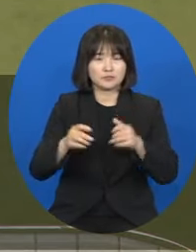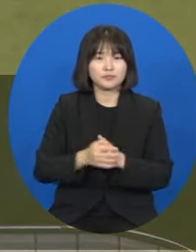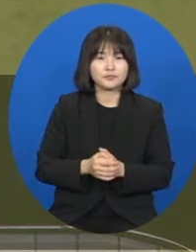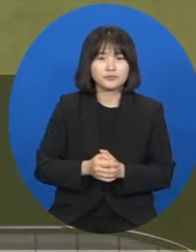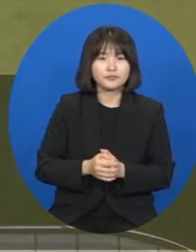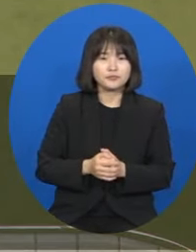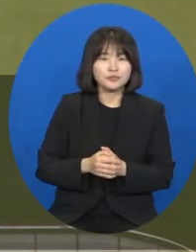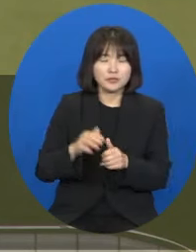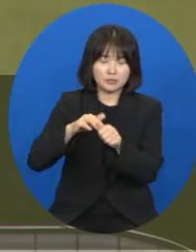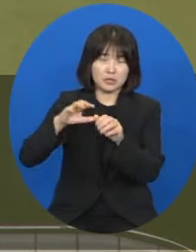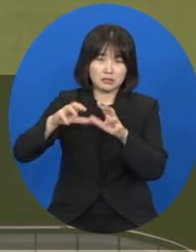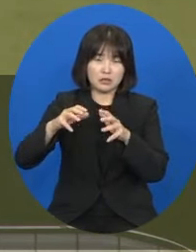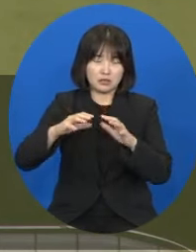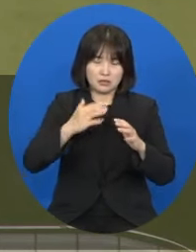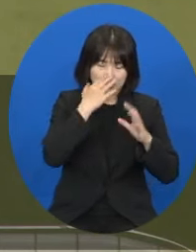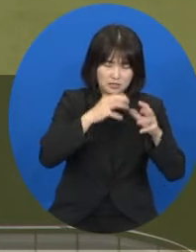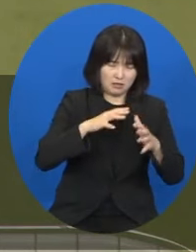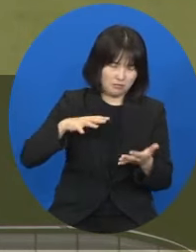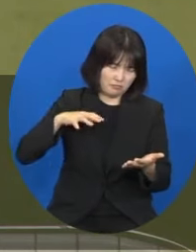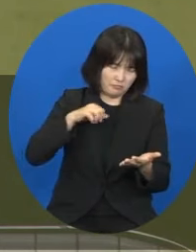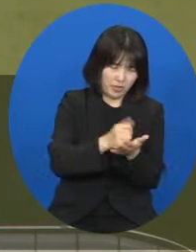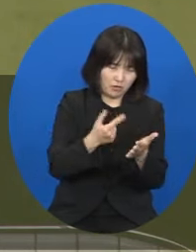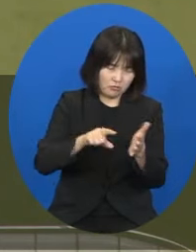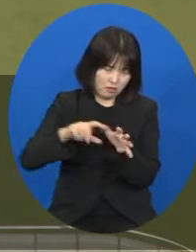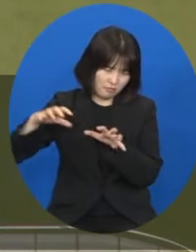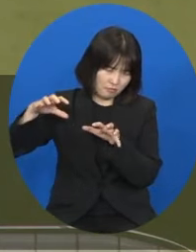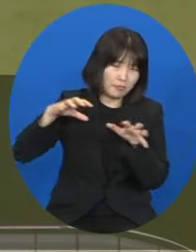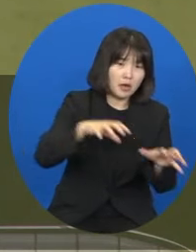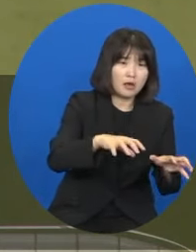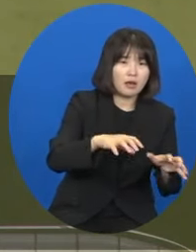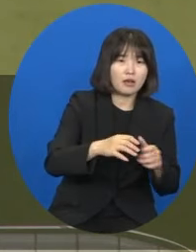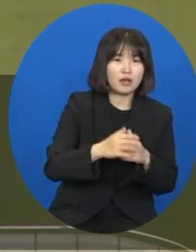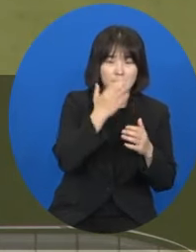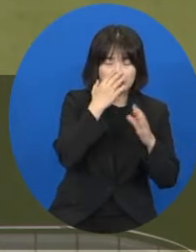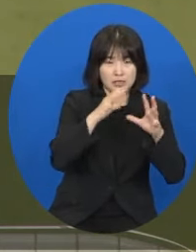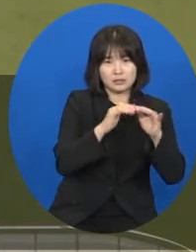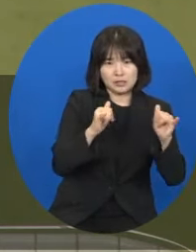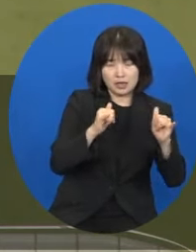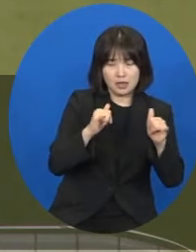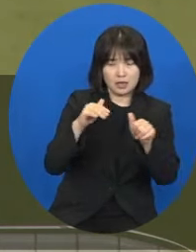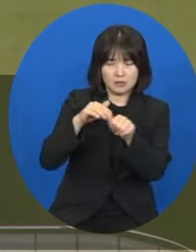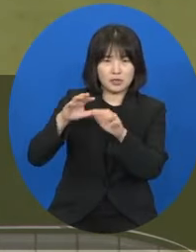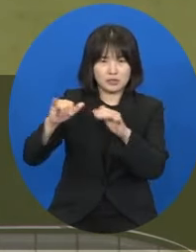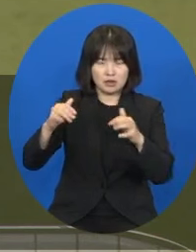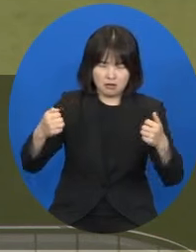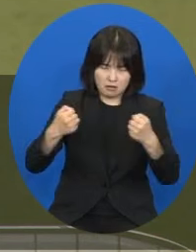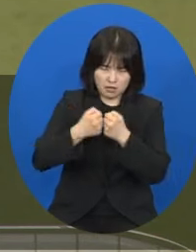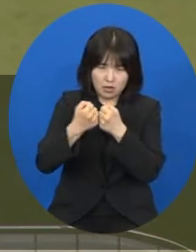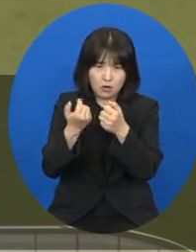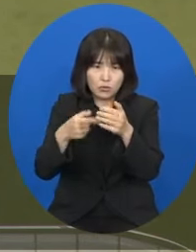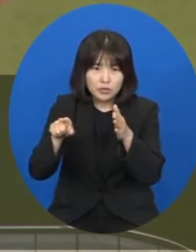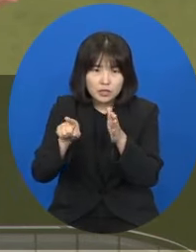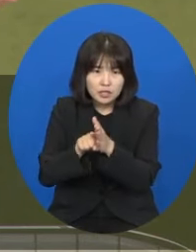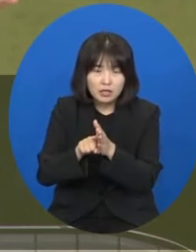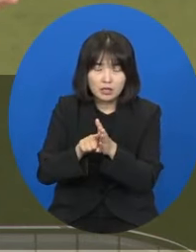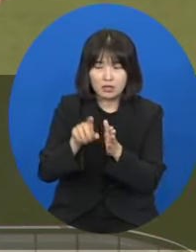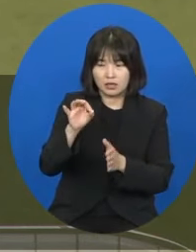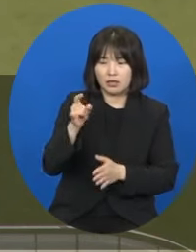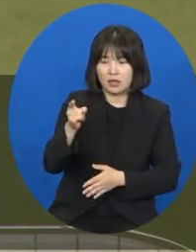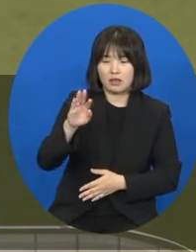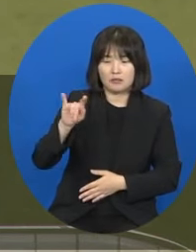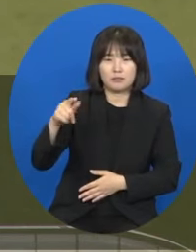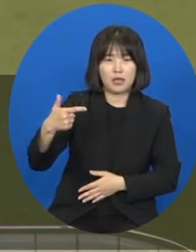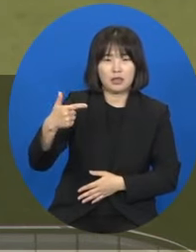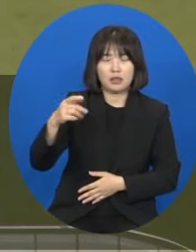사람이 이스라엘 치려고 모여들었다. 20년 전 사건입니다. 이스라엘 사람은 블레셋 사람과 싸우려고 나가서 에베네셀에 진을 쳤고